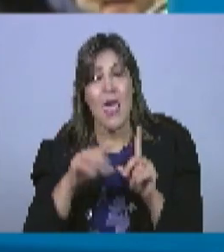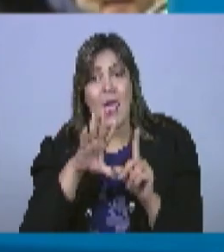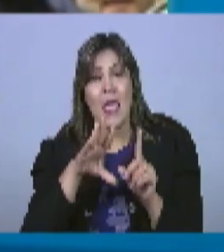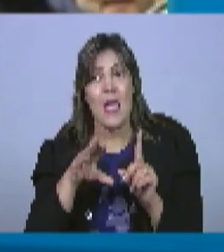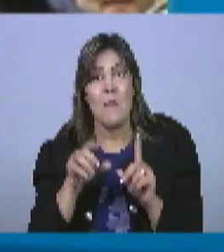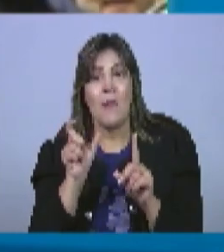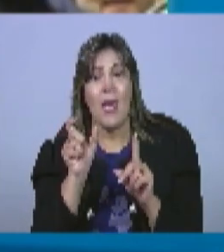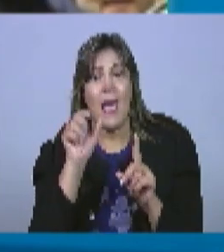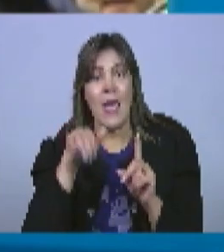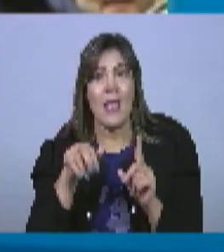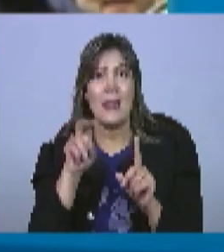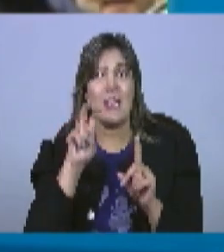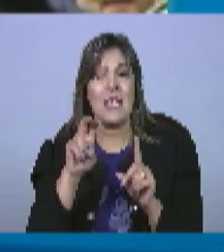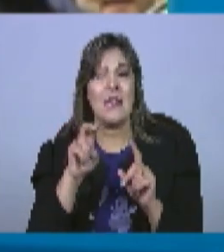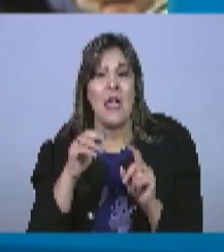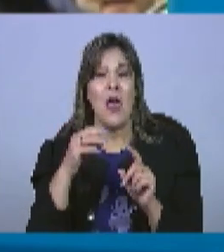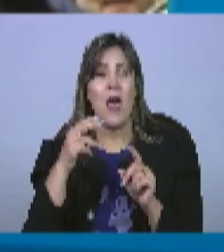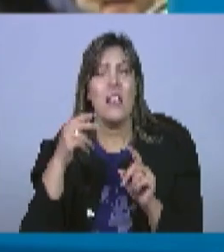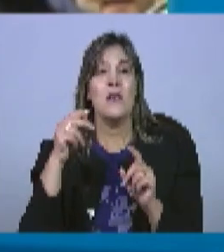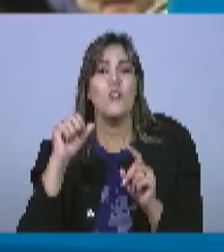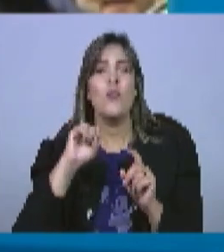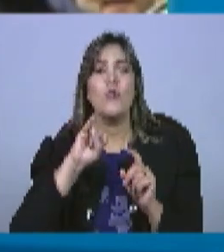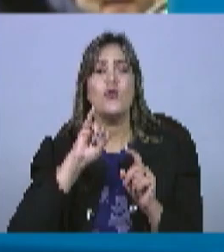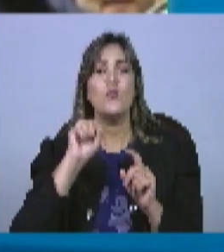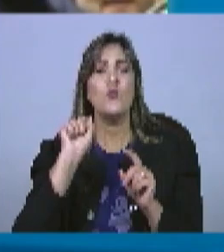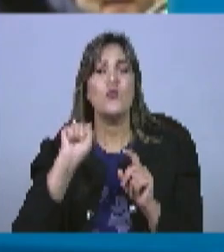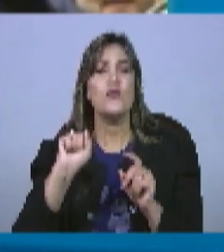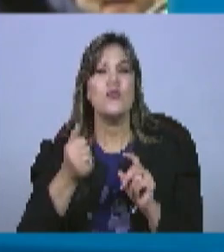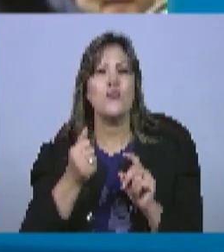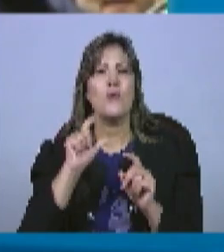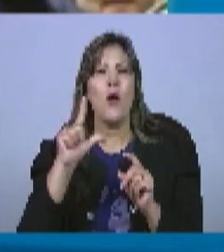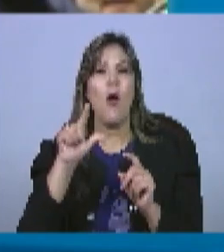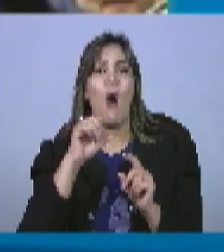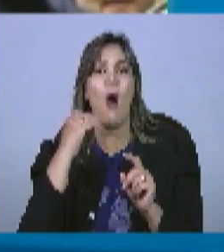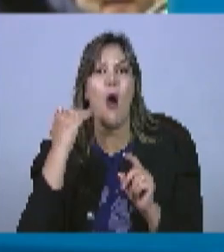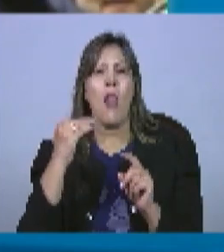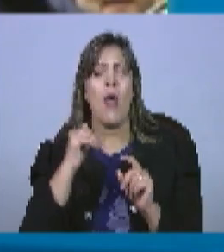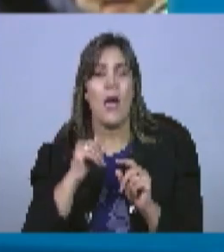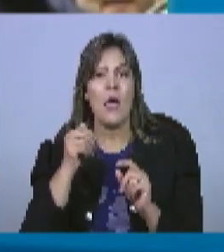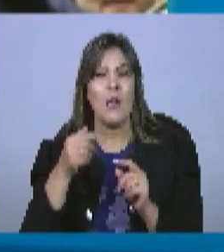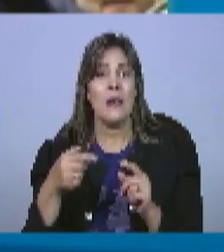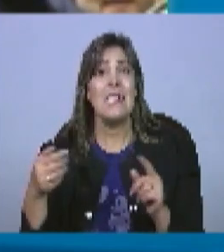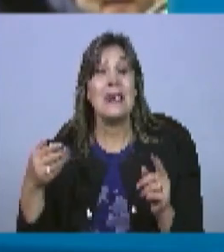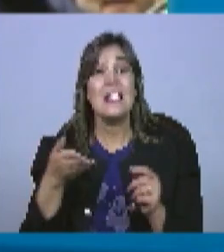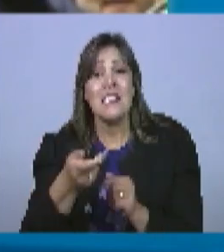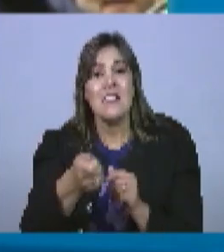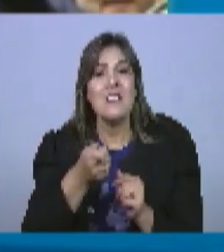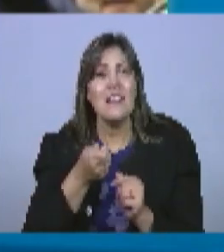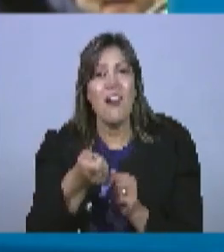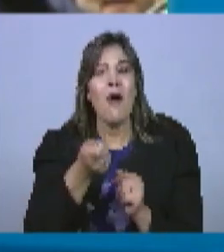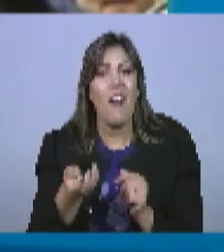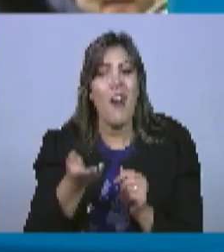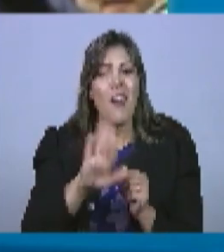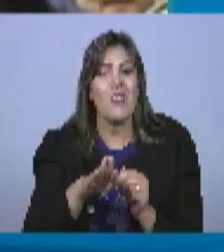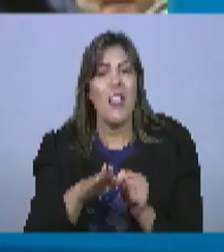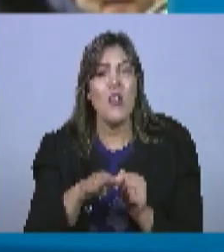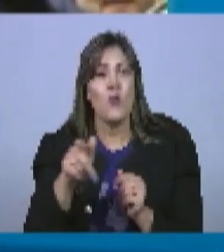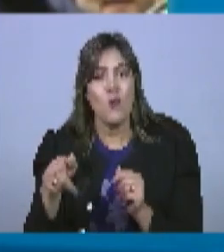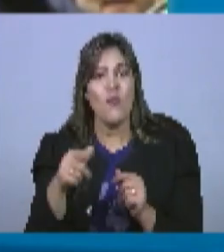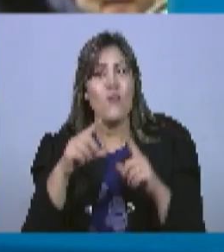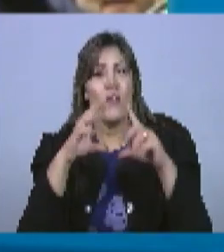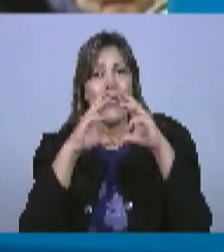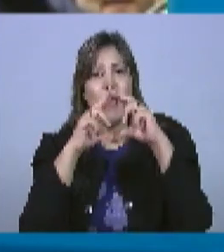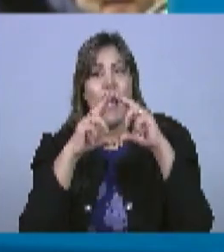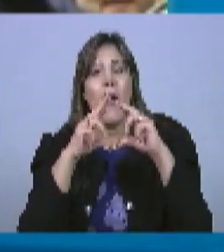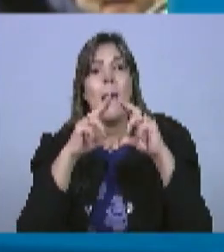صالح العاروري الذي استهدفته وقتلته اسرائيل في بيروت